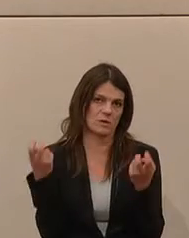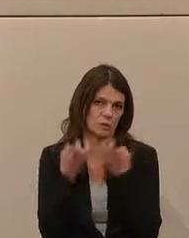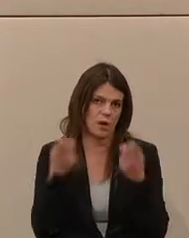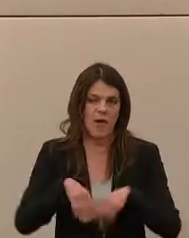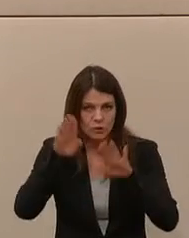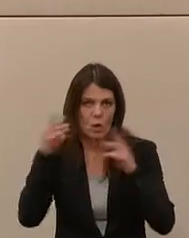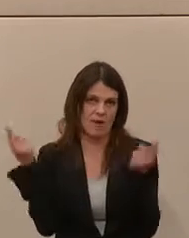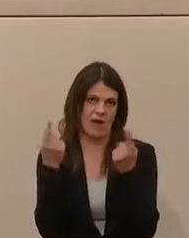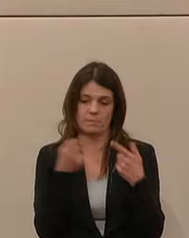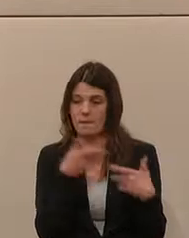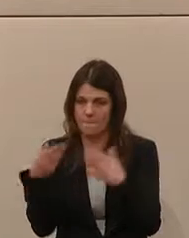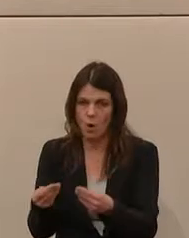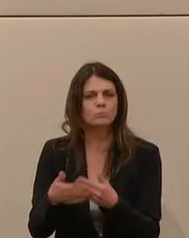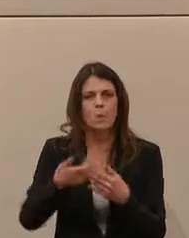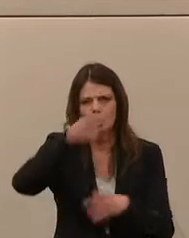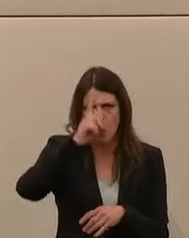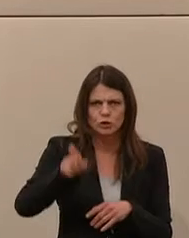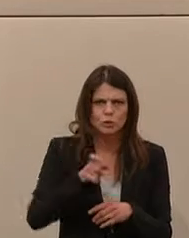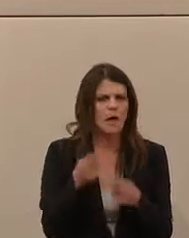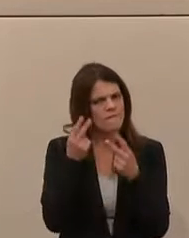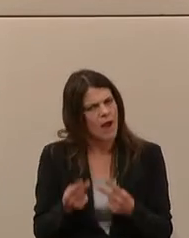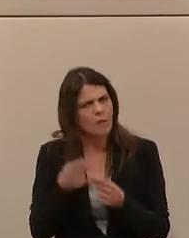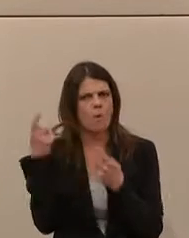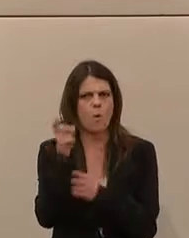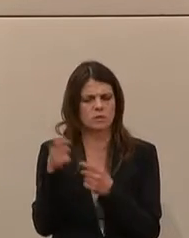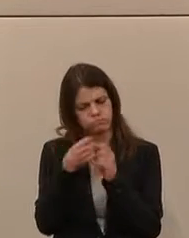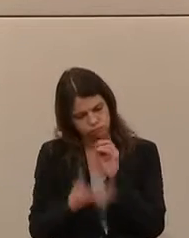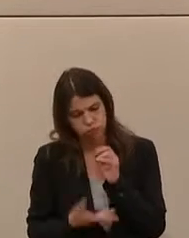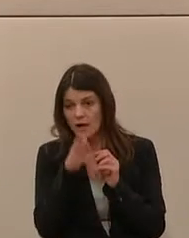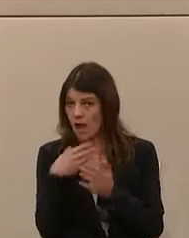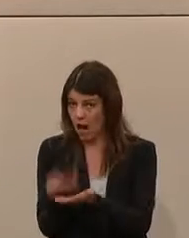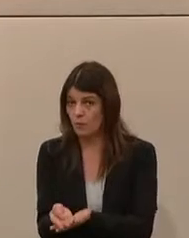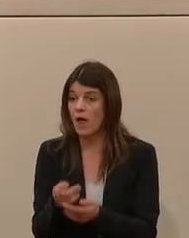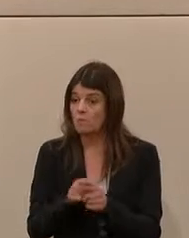Asylsuchenden zugute, Deutschkurse, Wertekurse und dergleichen. Und gerade auch